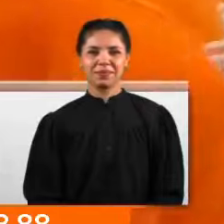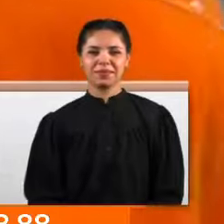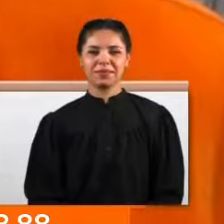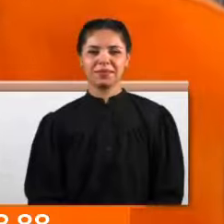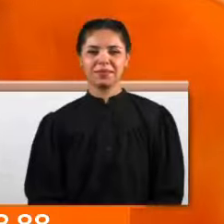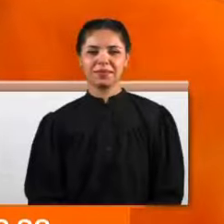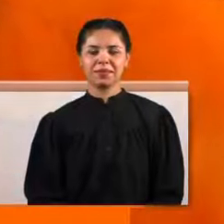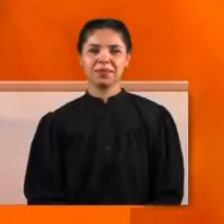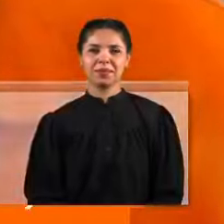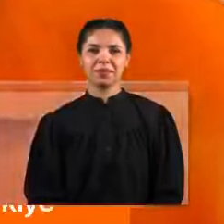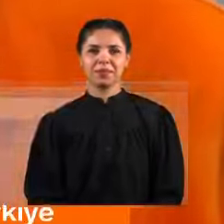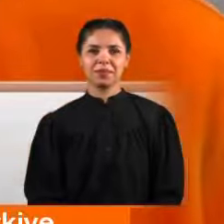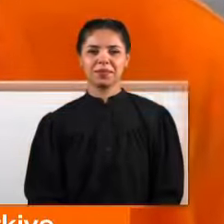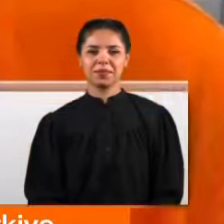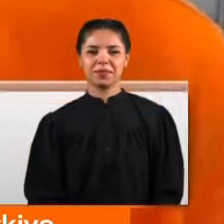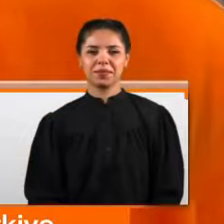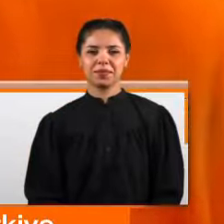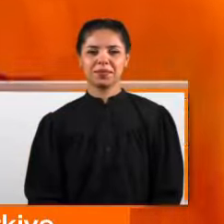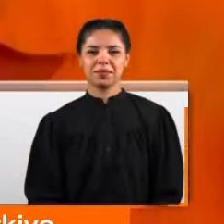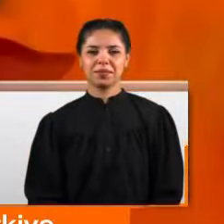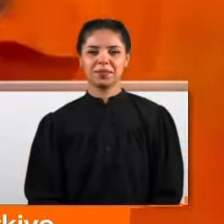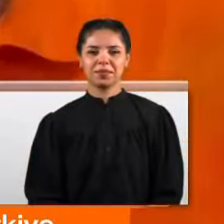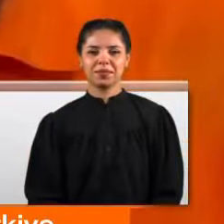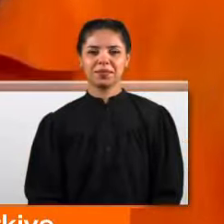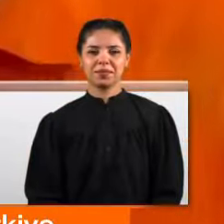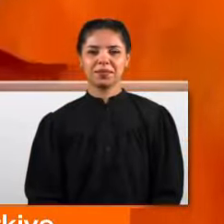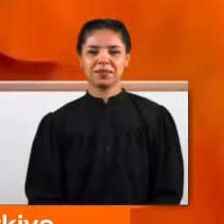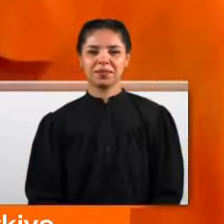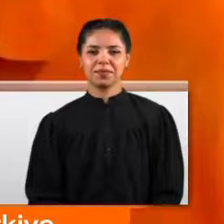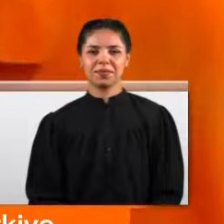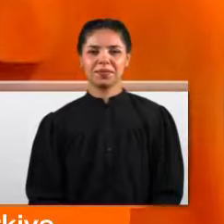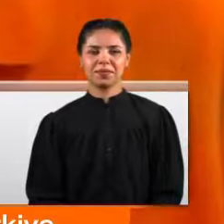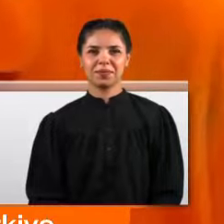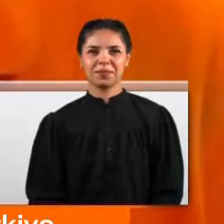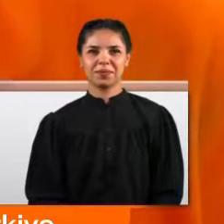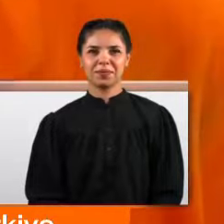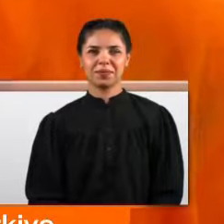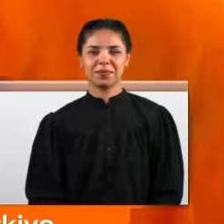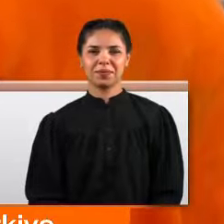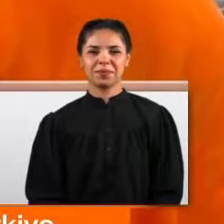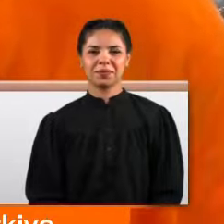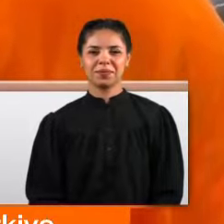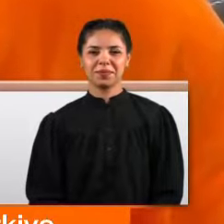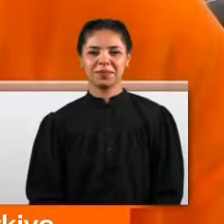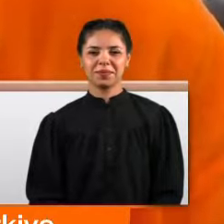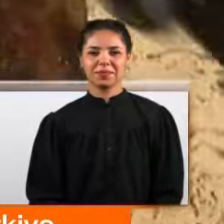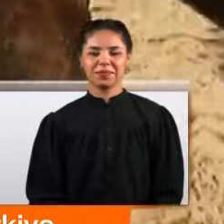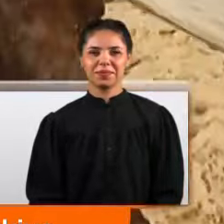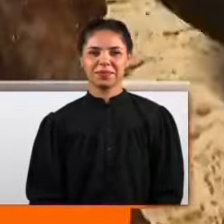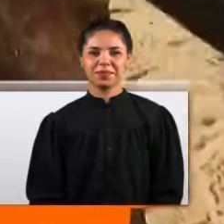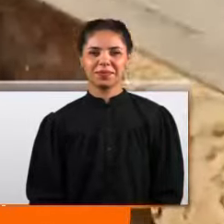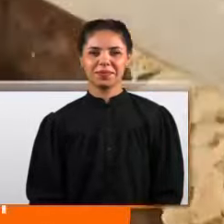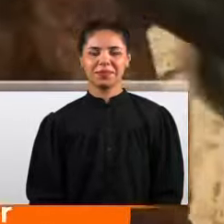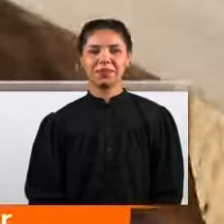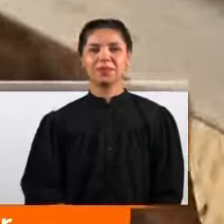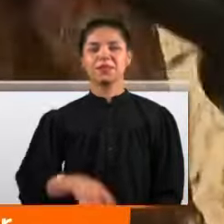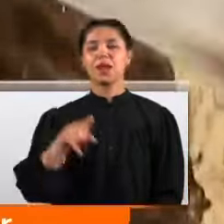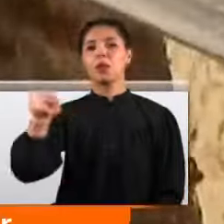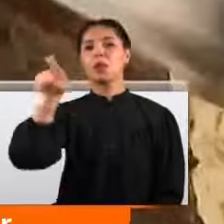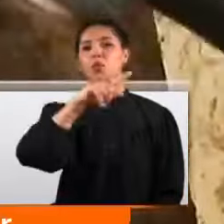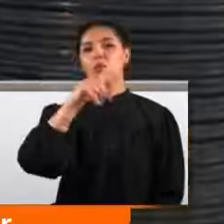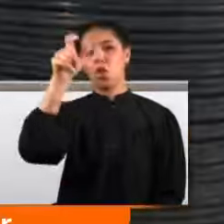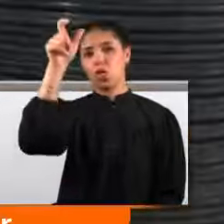Avrupa Futbol Şampiyonası için Almanya'ya gelen bütün futbol severleri döner yemeye davet ediyoruz. Gurbetçi esnaf Türk